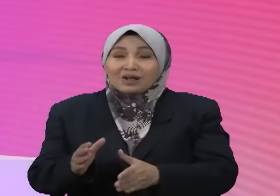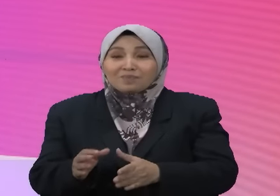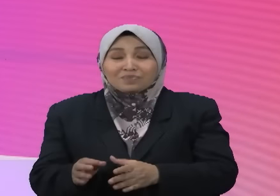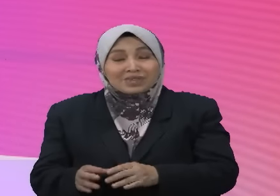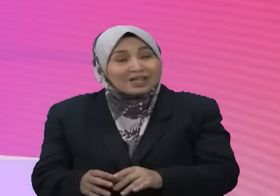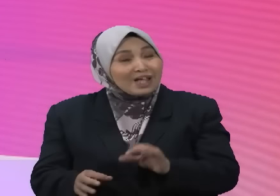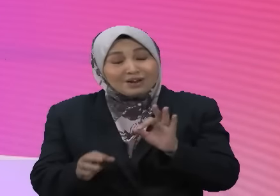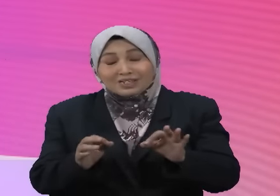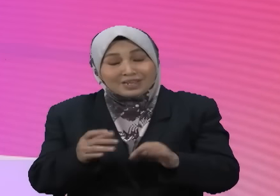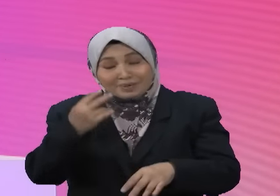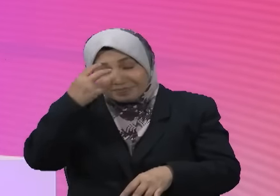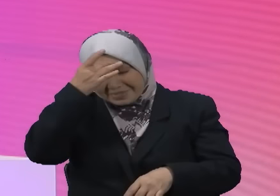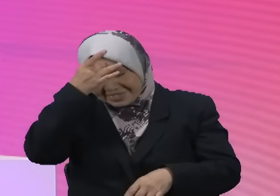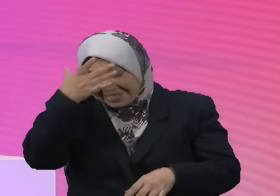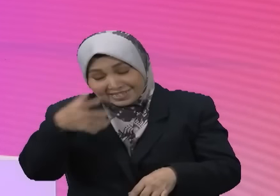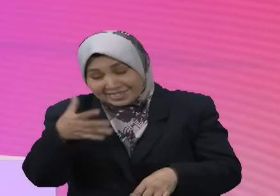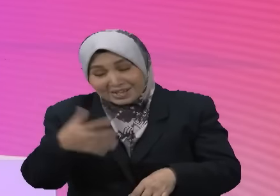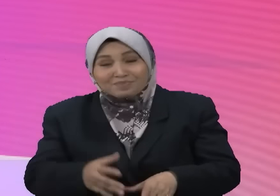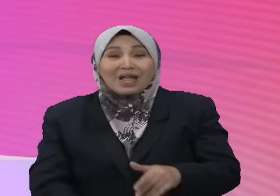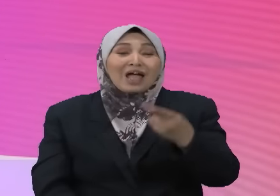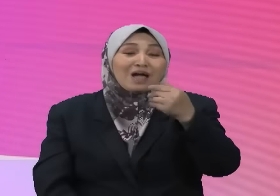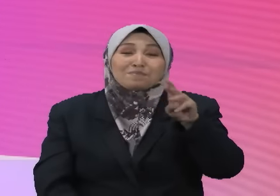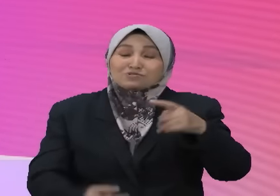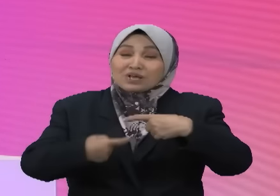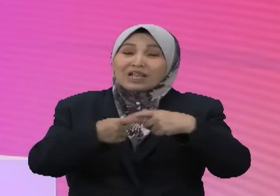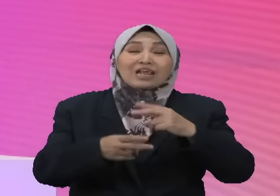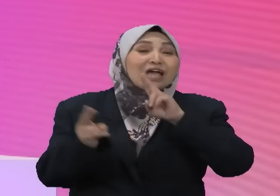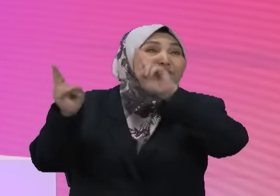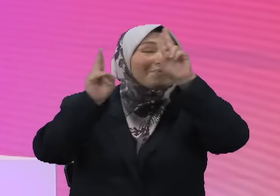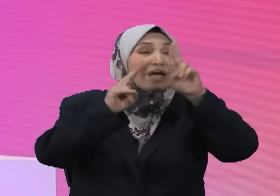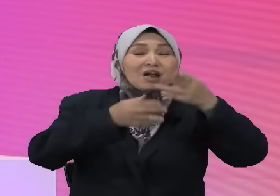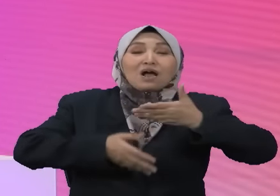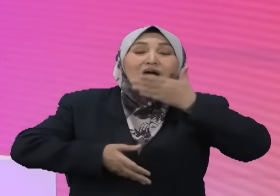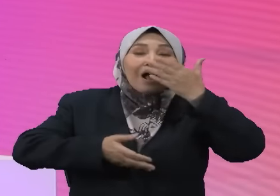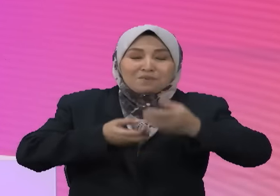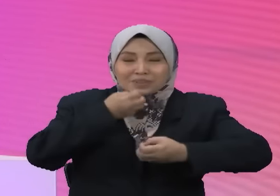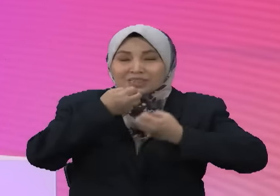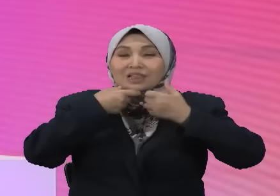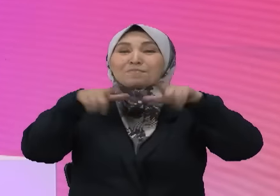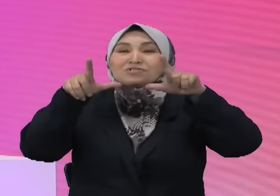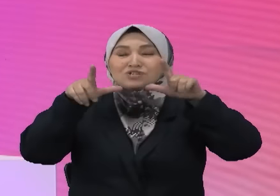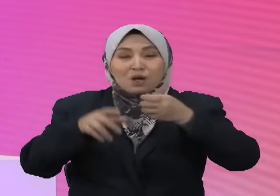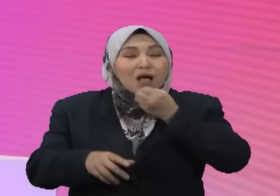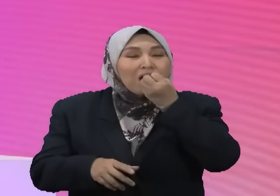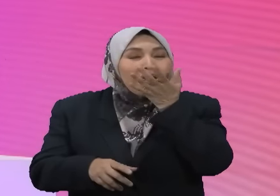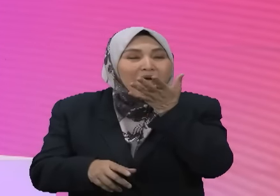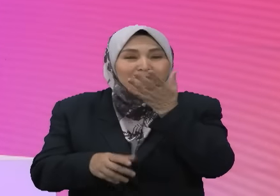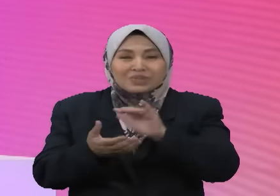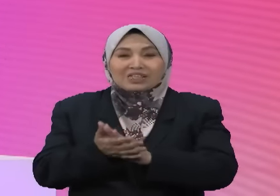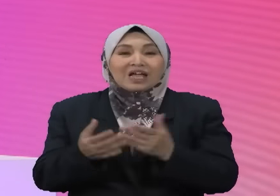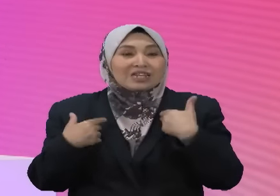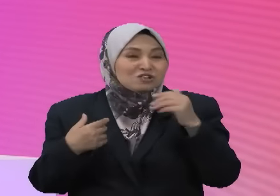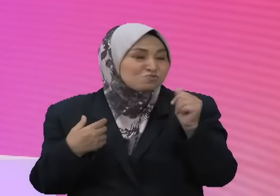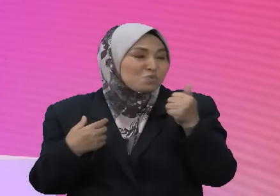muka okey Hamas maksud dia berkaitan dengan udara nafas lepaskan Okey ada 10